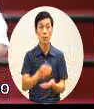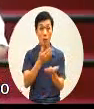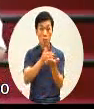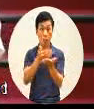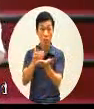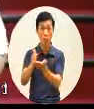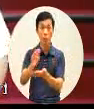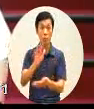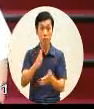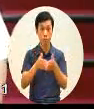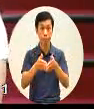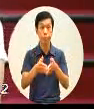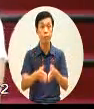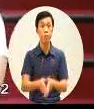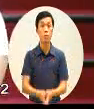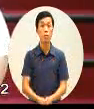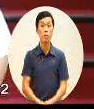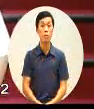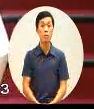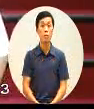安尼好， 我